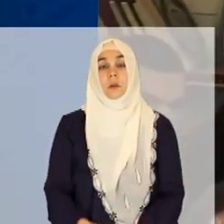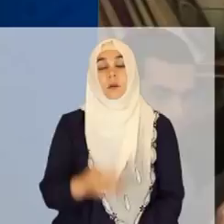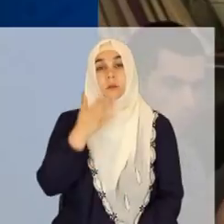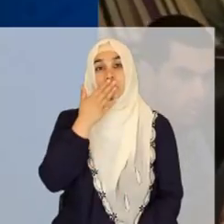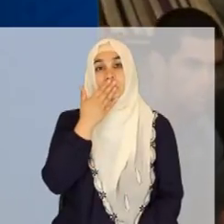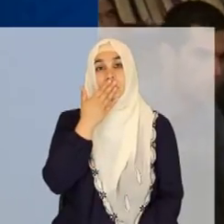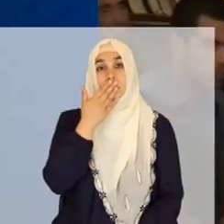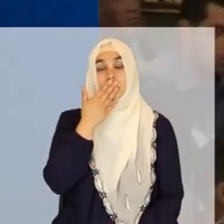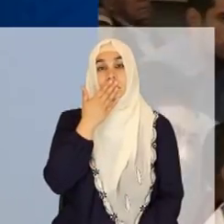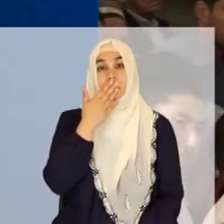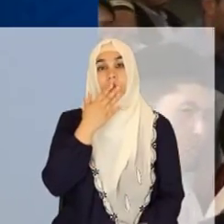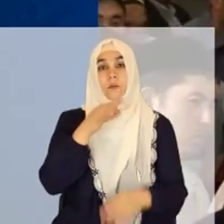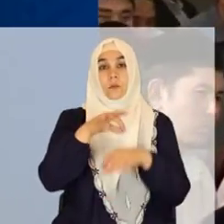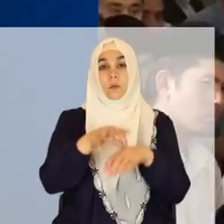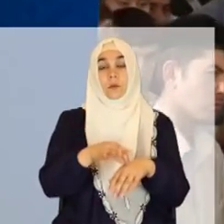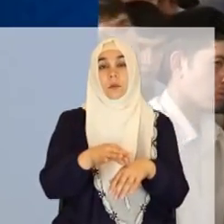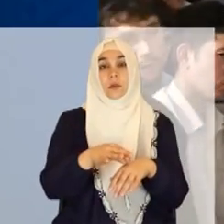Roza